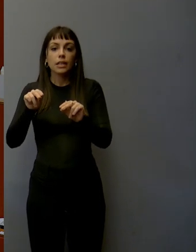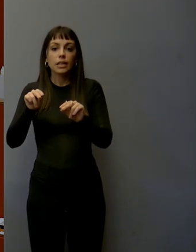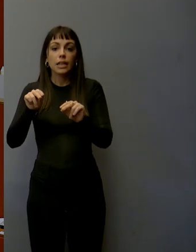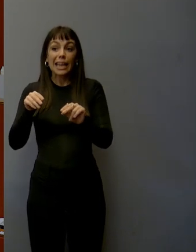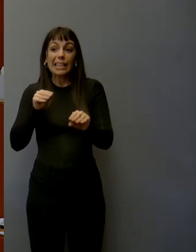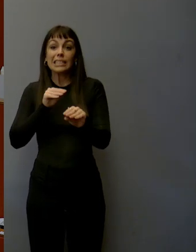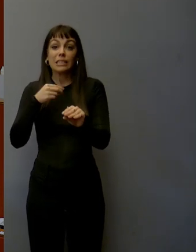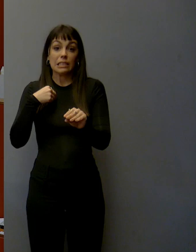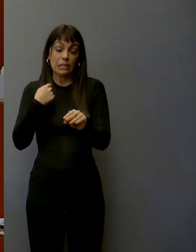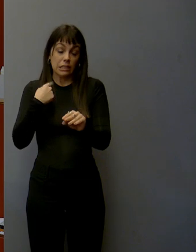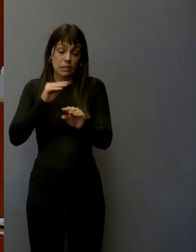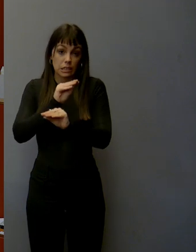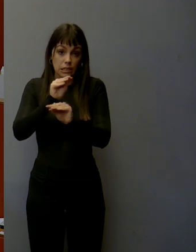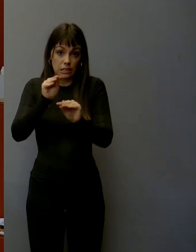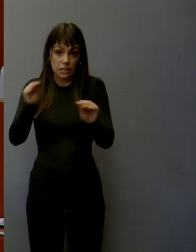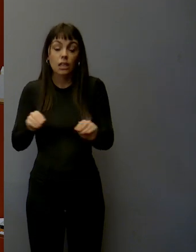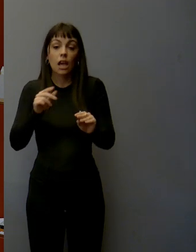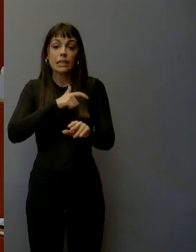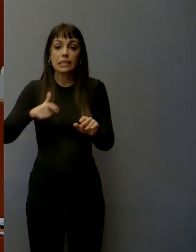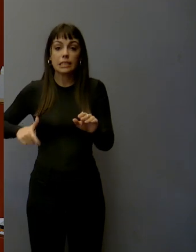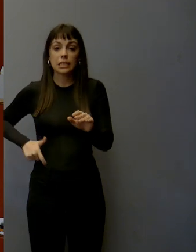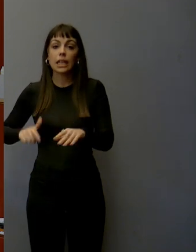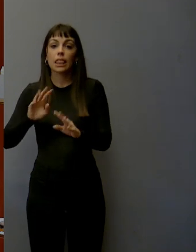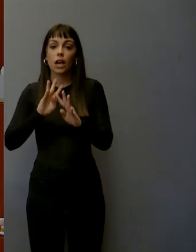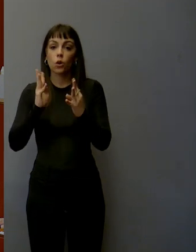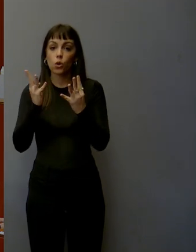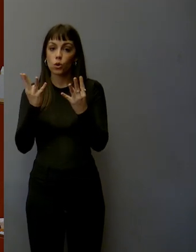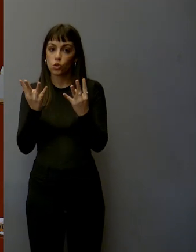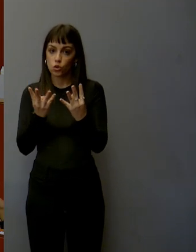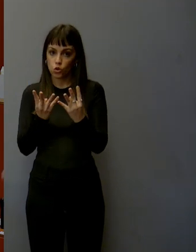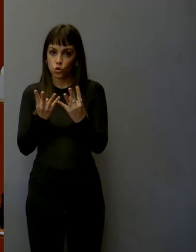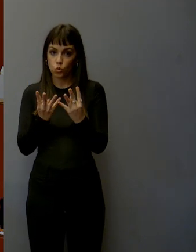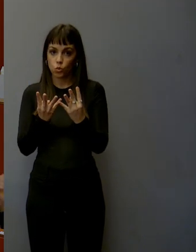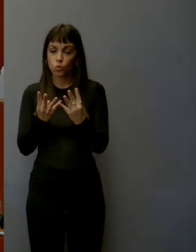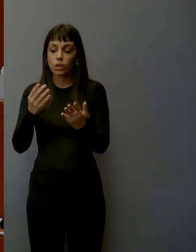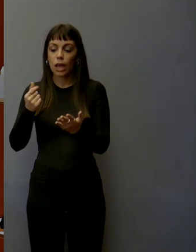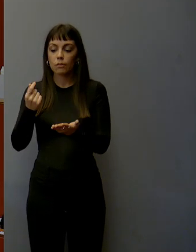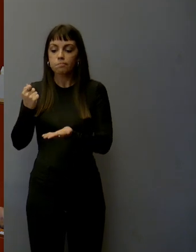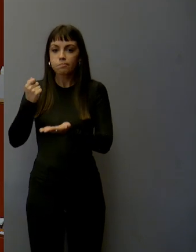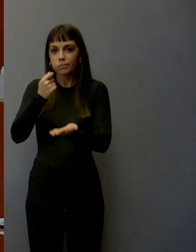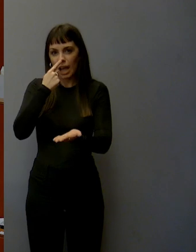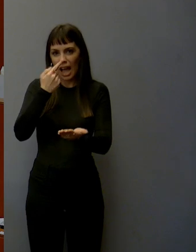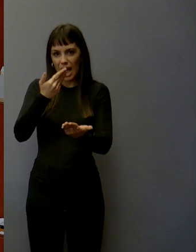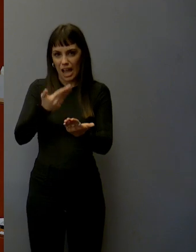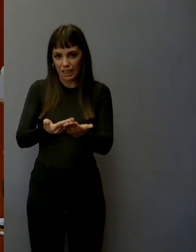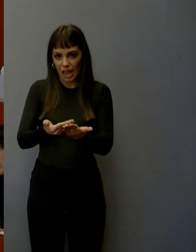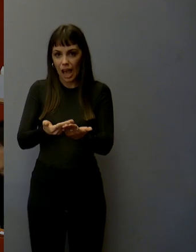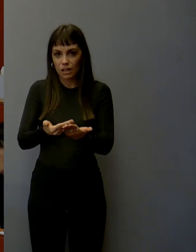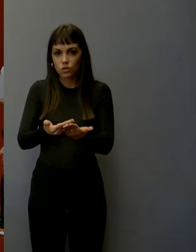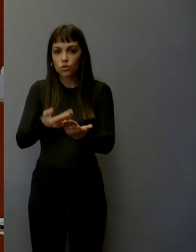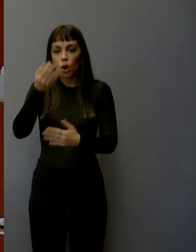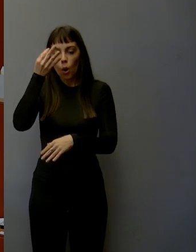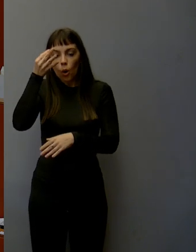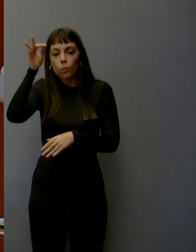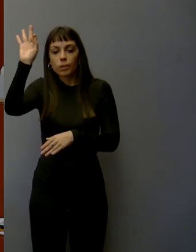chiediamo Qual è impegniamo sin da quella aggiunta a prevedere un adeguato stanziamento per eventualmente aumentare le riprofilature